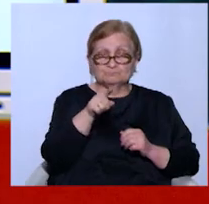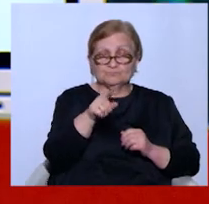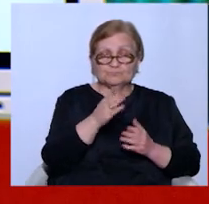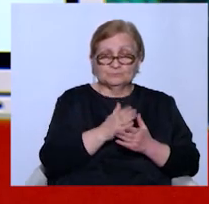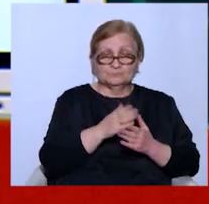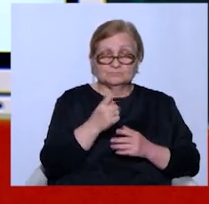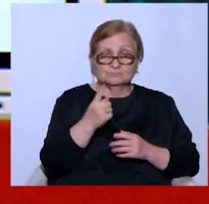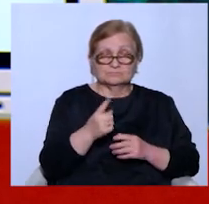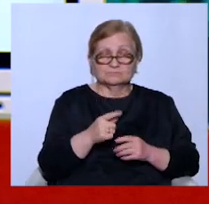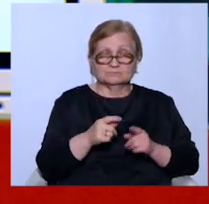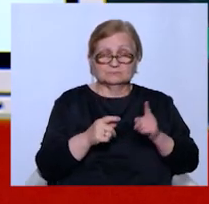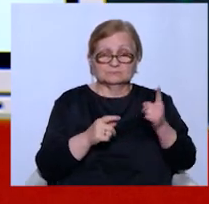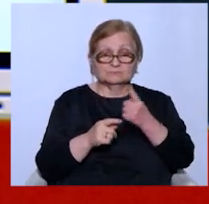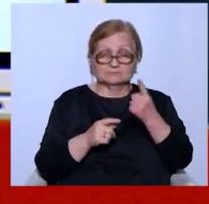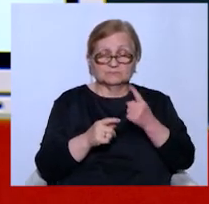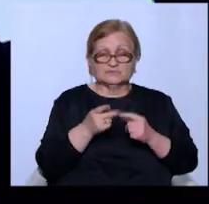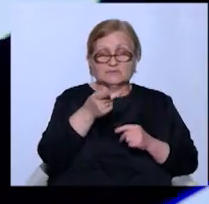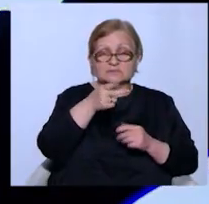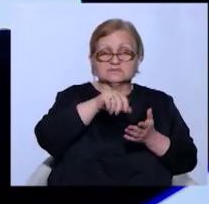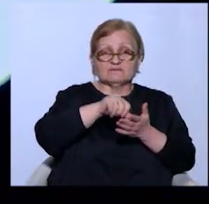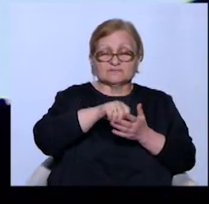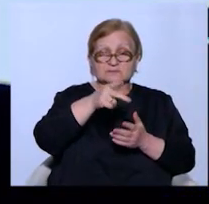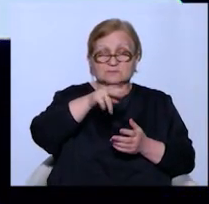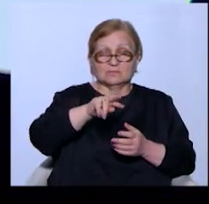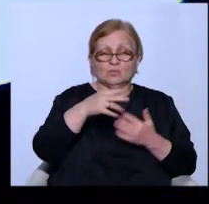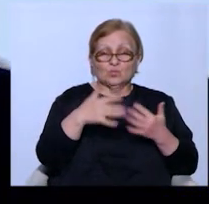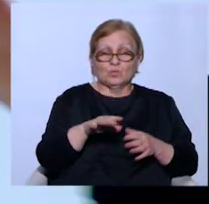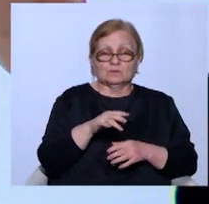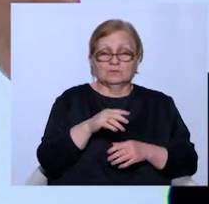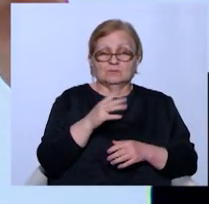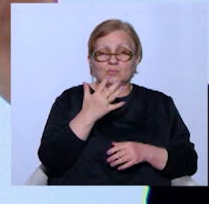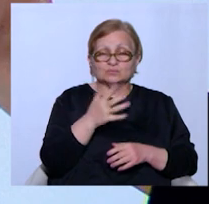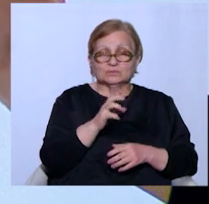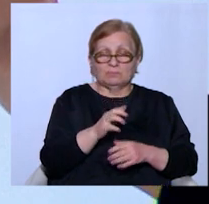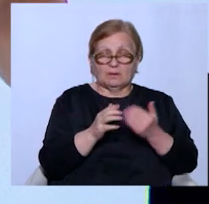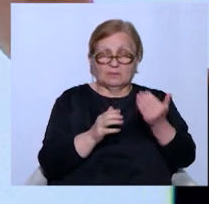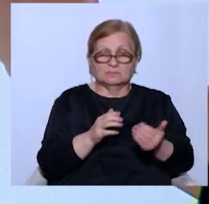1, ესე იგი აქ მაქვს პირველი წევრის კვადრატი, ანუ პირველი წევრის კვადრატი უკვე აღმოვაჩინე რომ 5b-ა.